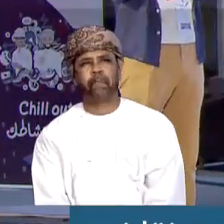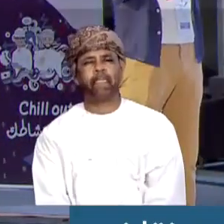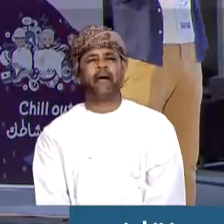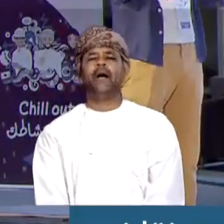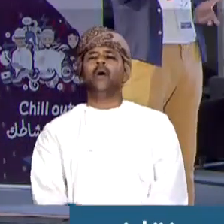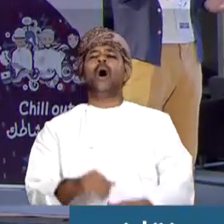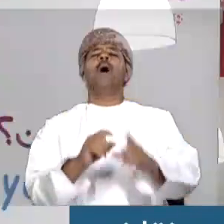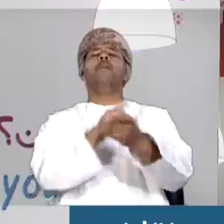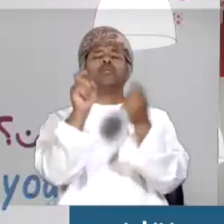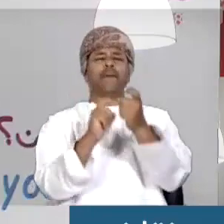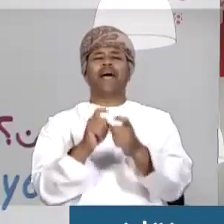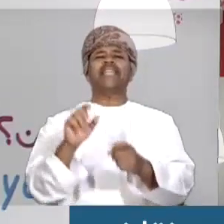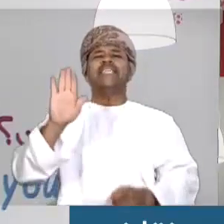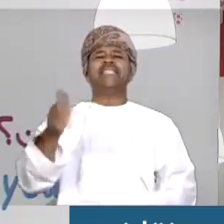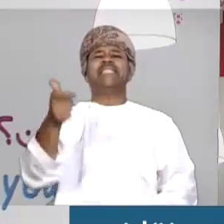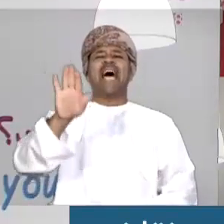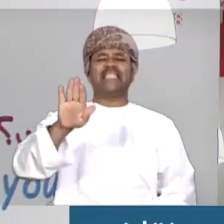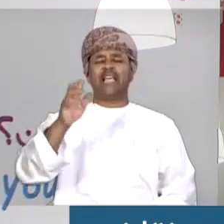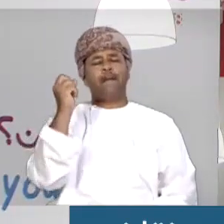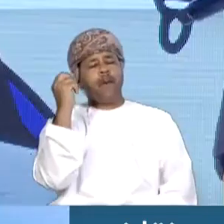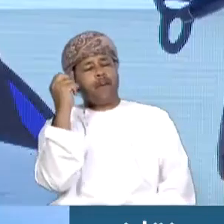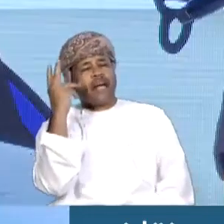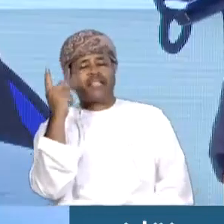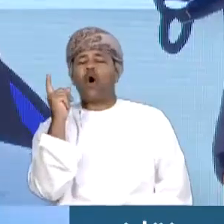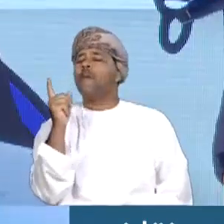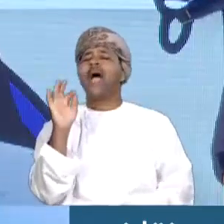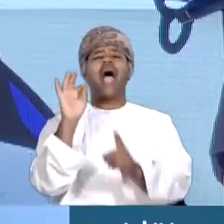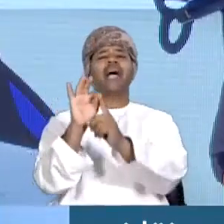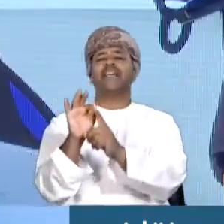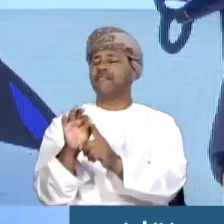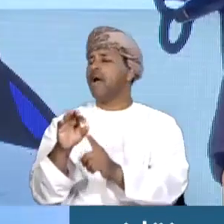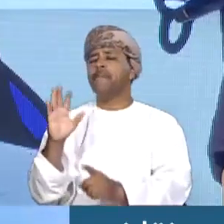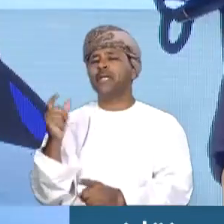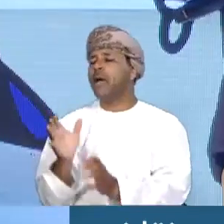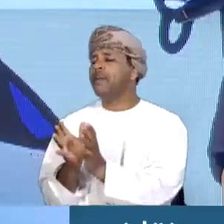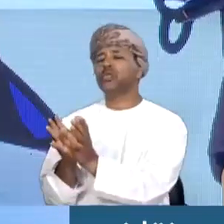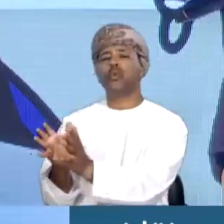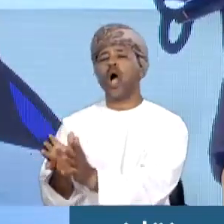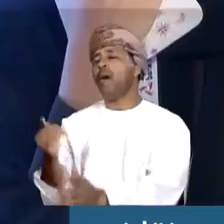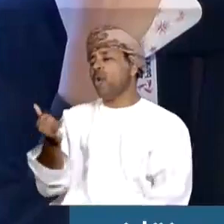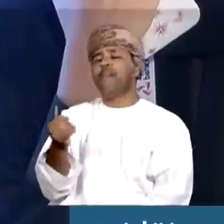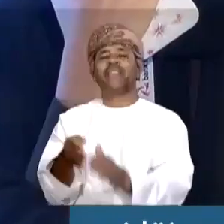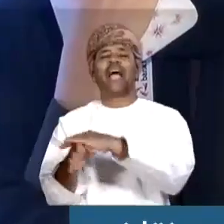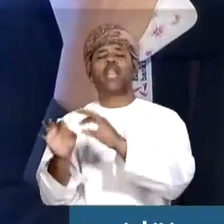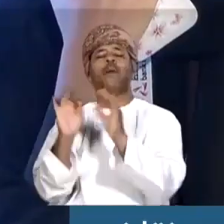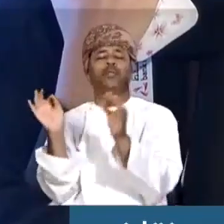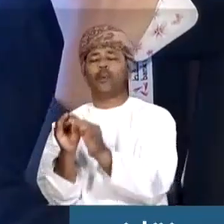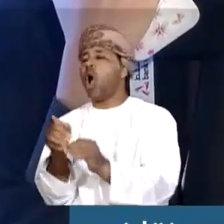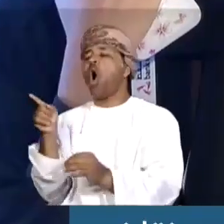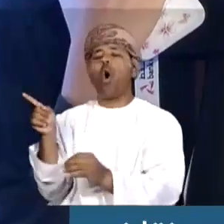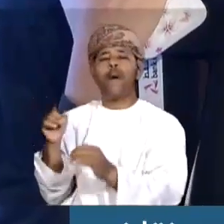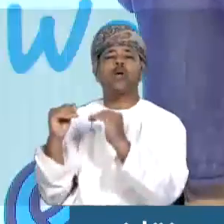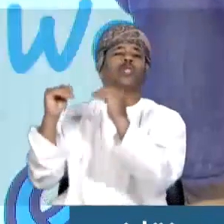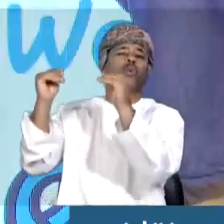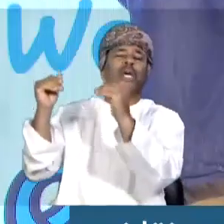وتعتبر مسابقة ساس من المبادرات التي تستهدف شريحة مهمة في المجتمع من المطورين